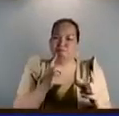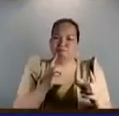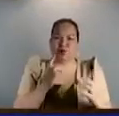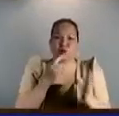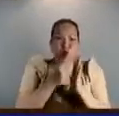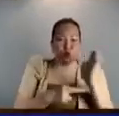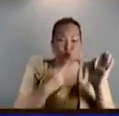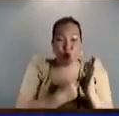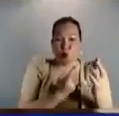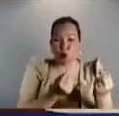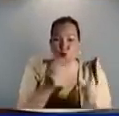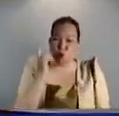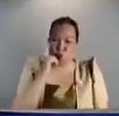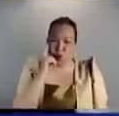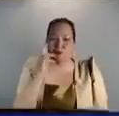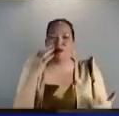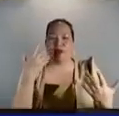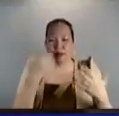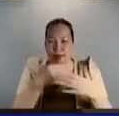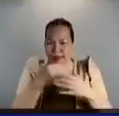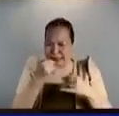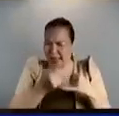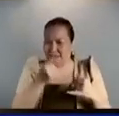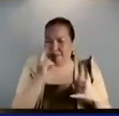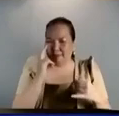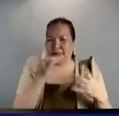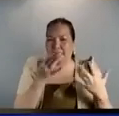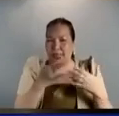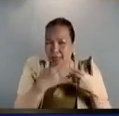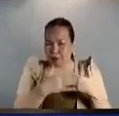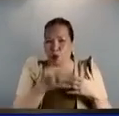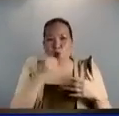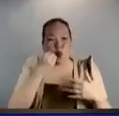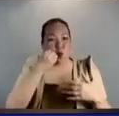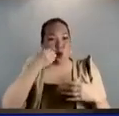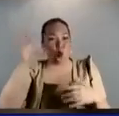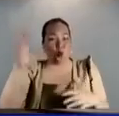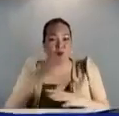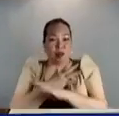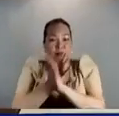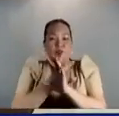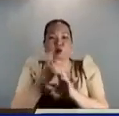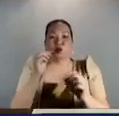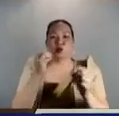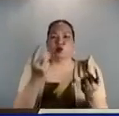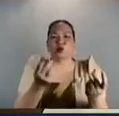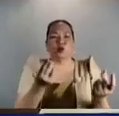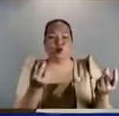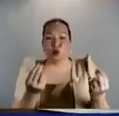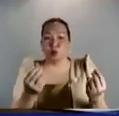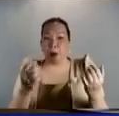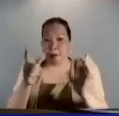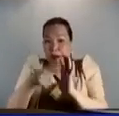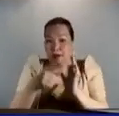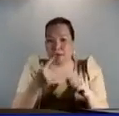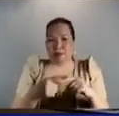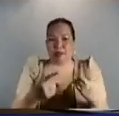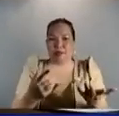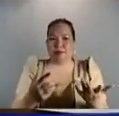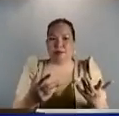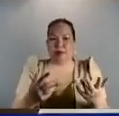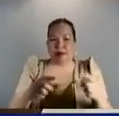before he heads back to Davao. So ito ay pipirmahan o lalagda muna si President-elect Bongbong Marcos dyan